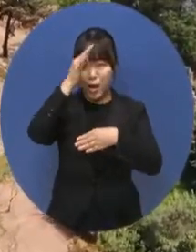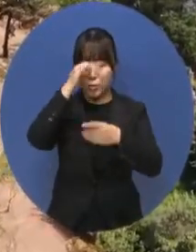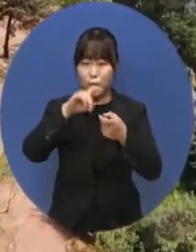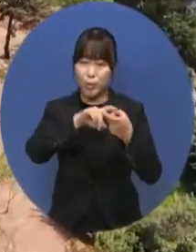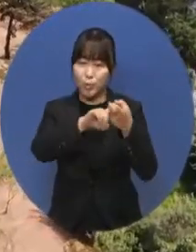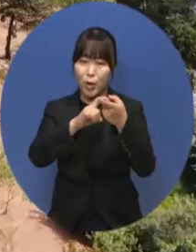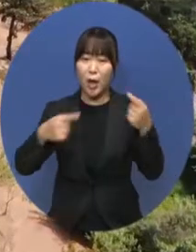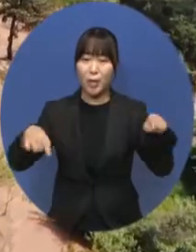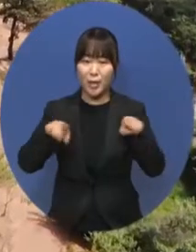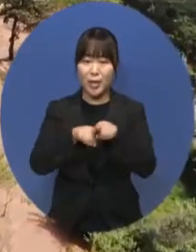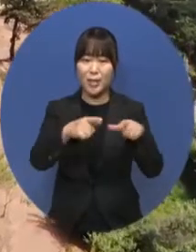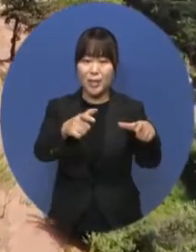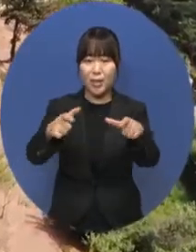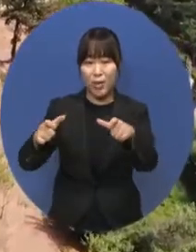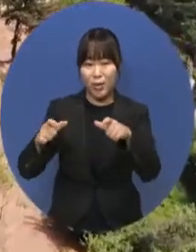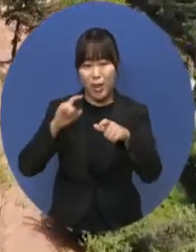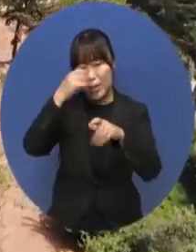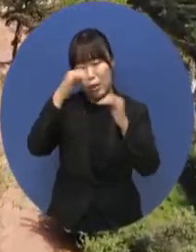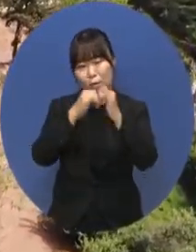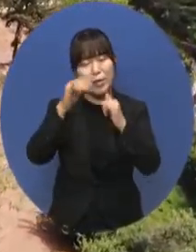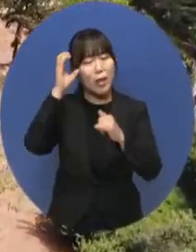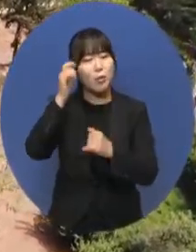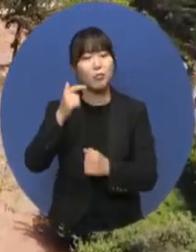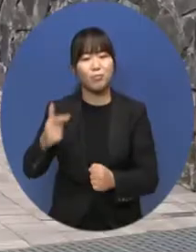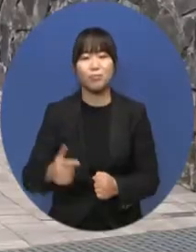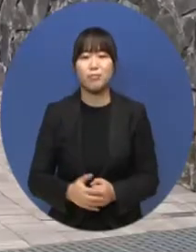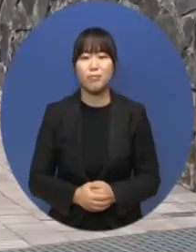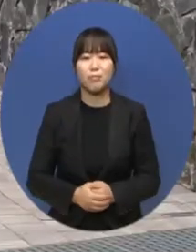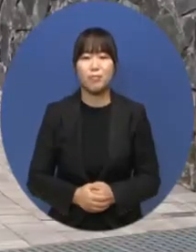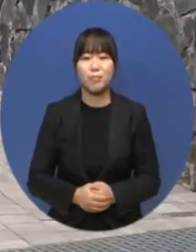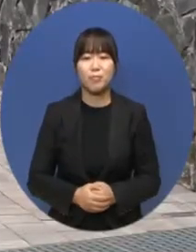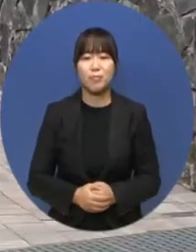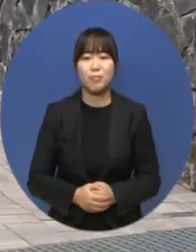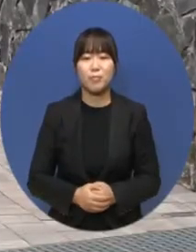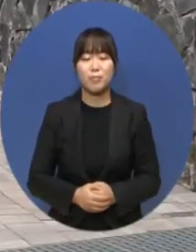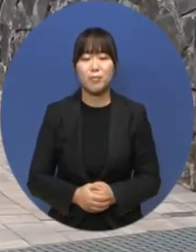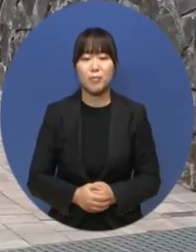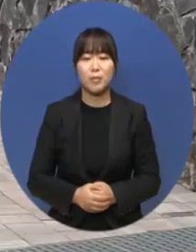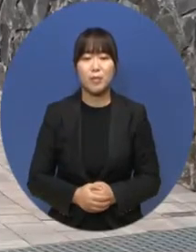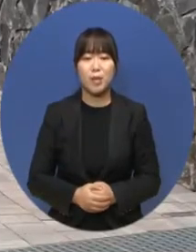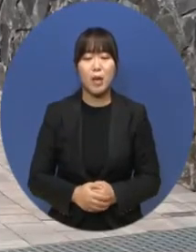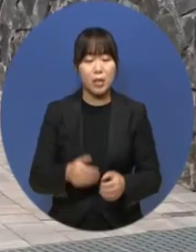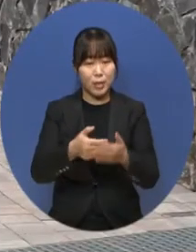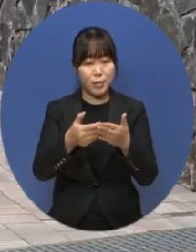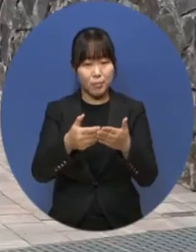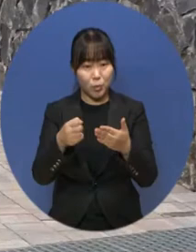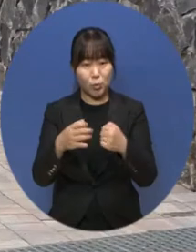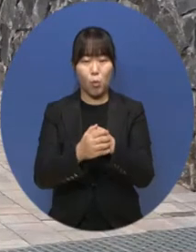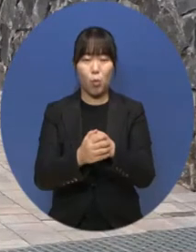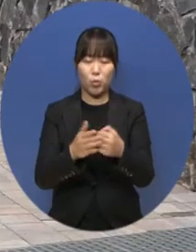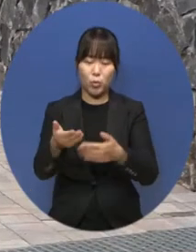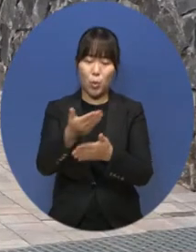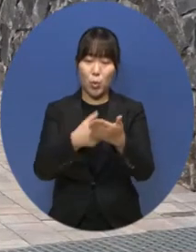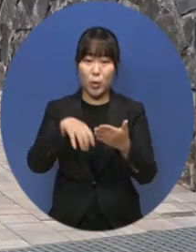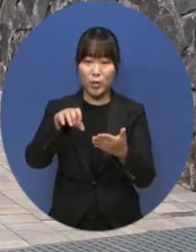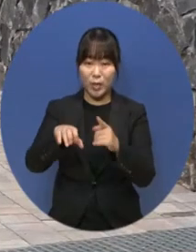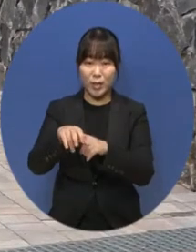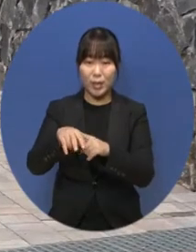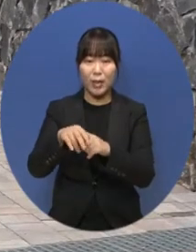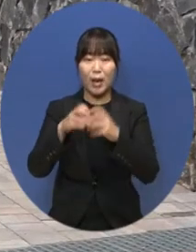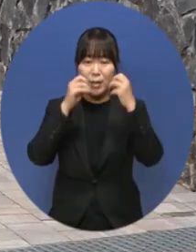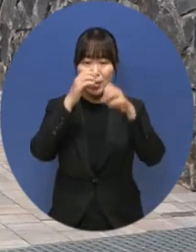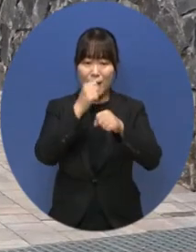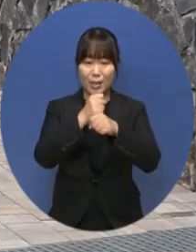들어서면서 지역 예술인들의 기대도 큽니다. 작가들의 작품 활동과 소통의 장이 되고 있는 이